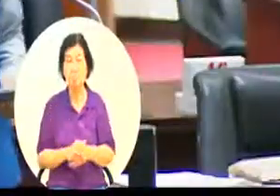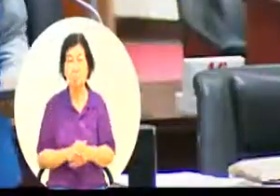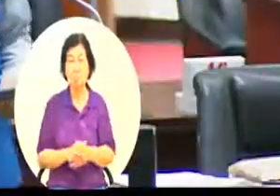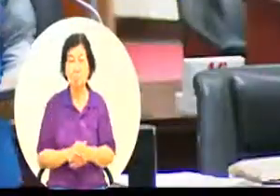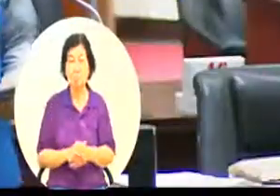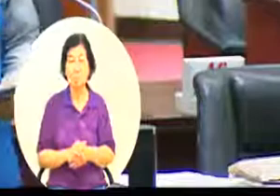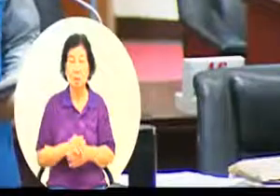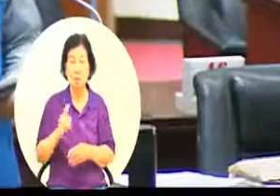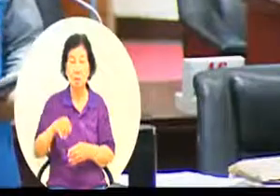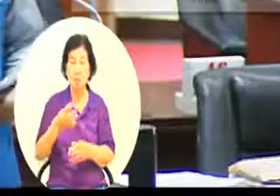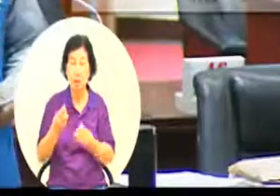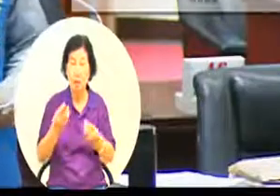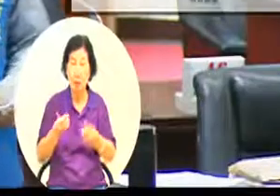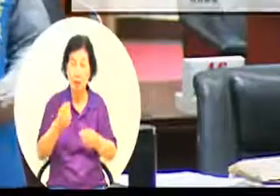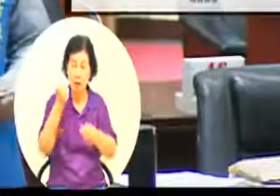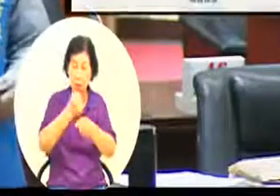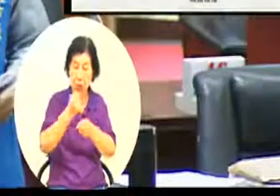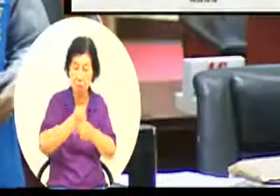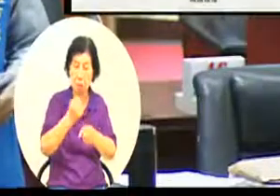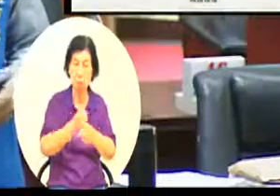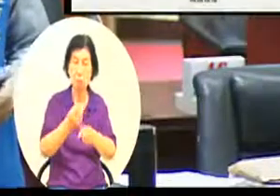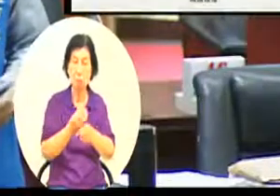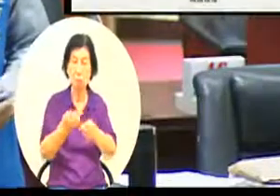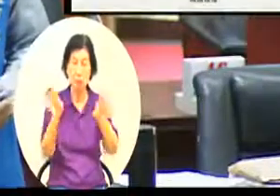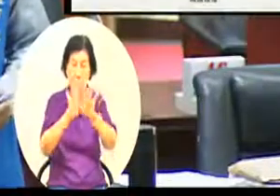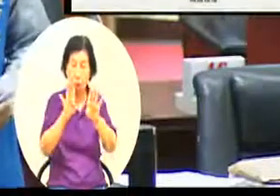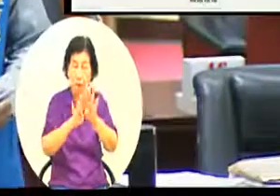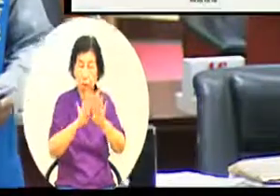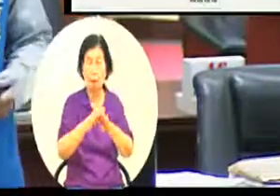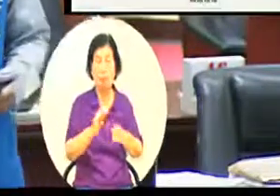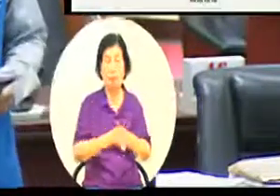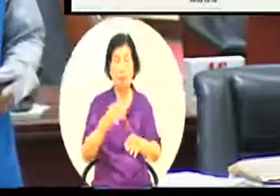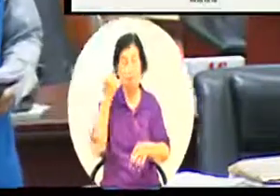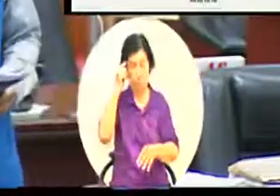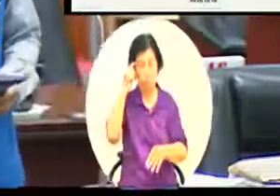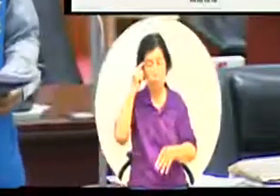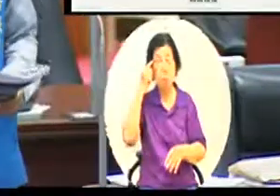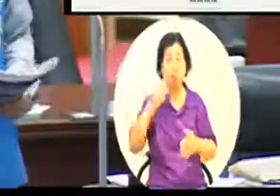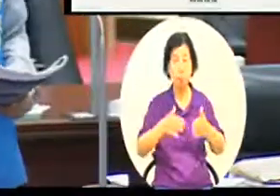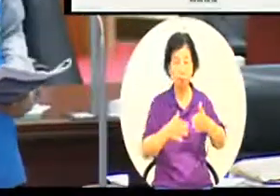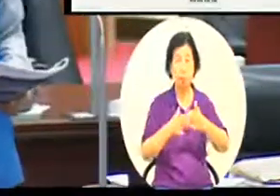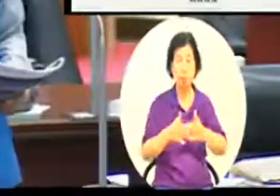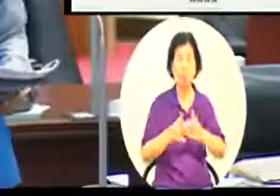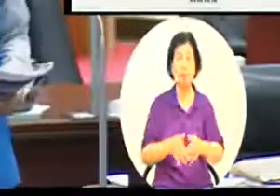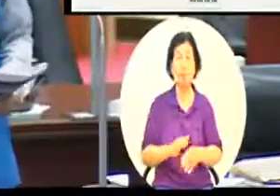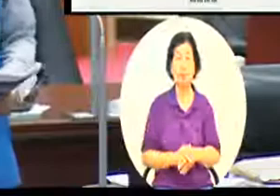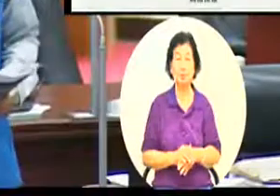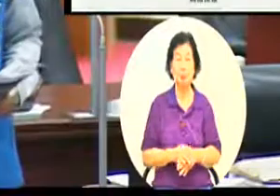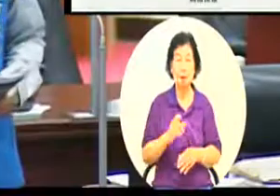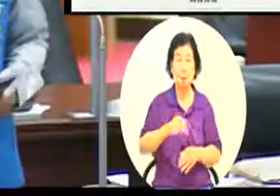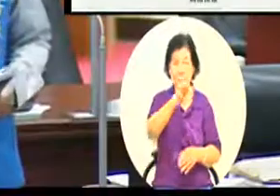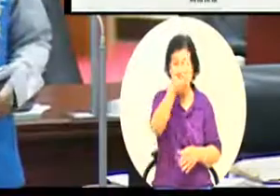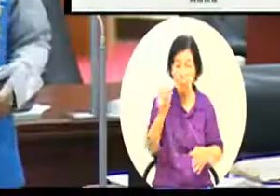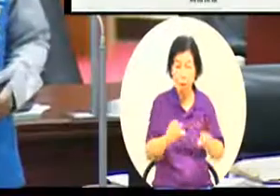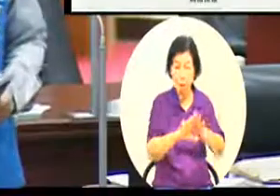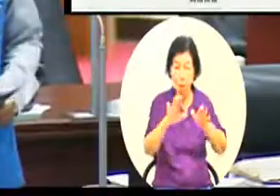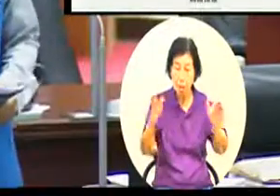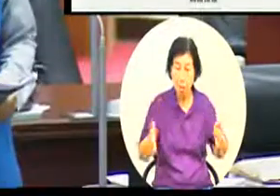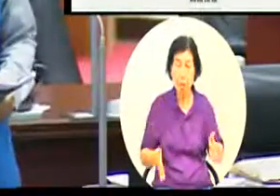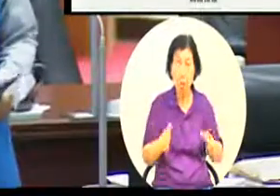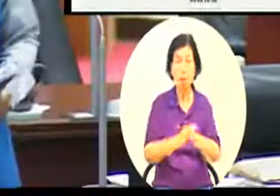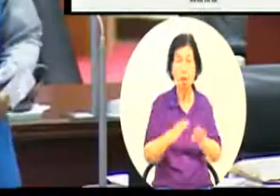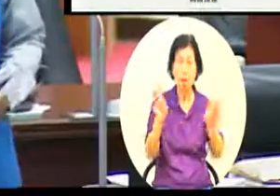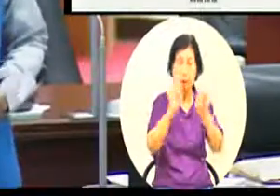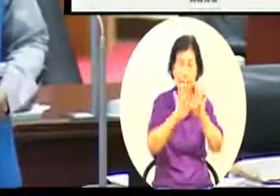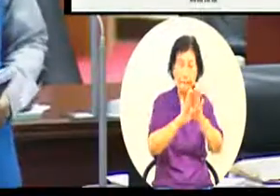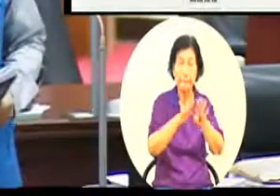个月台门、啊哦、安全性还是最重要的一个考量嘛。月台门跟轨道之间虽然是有